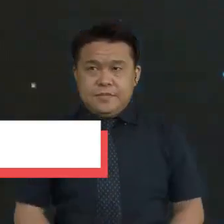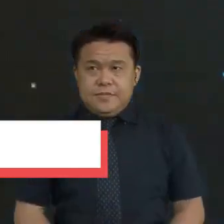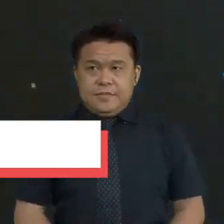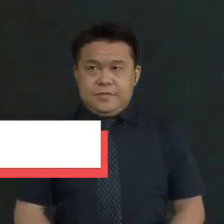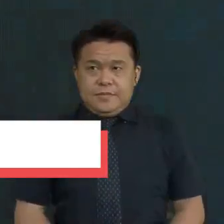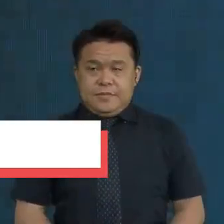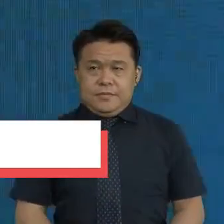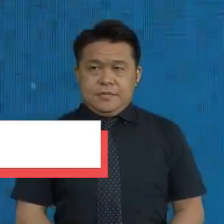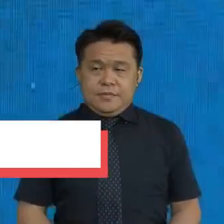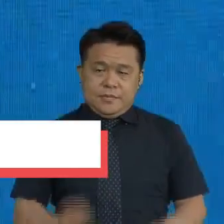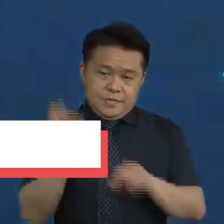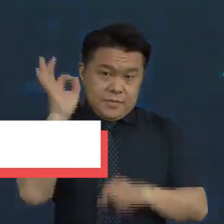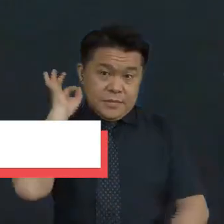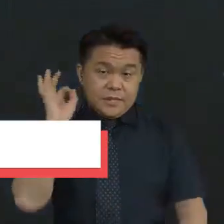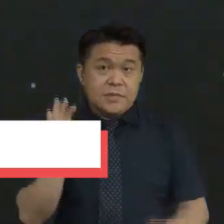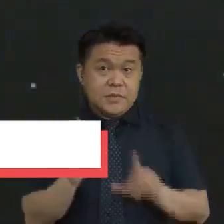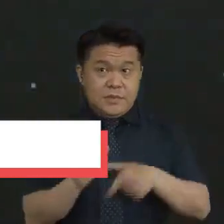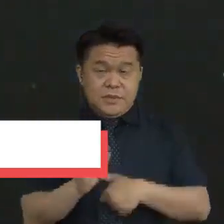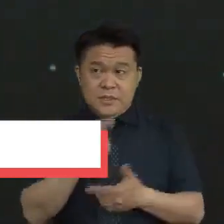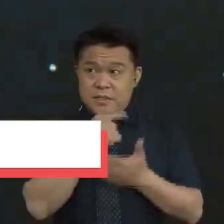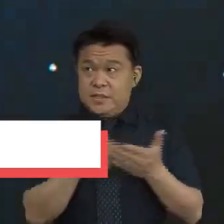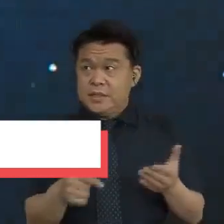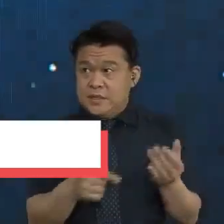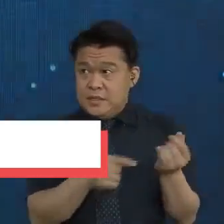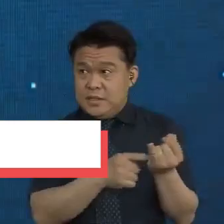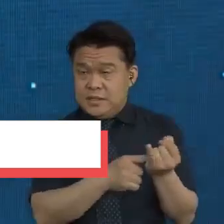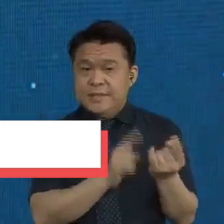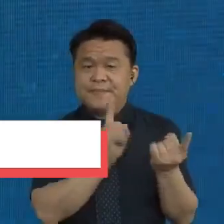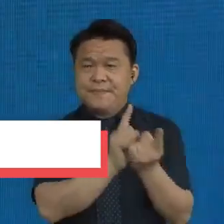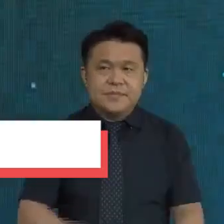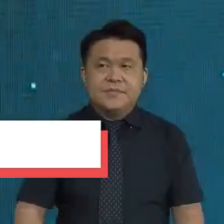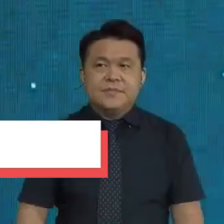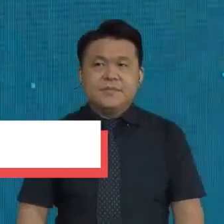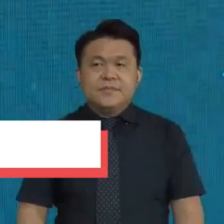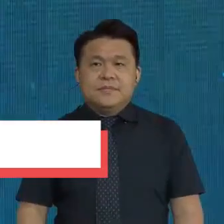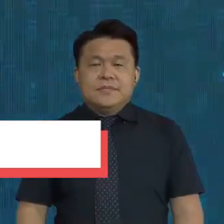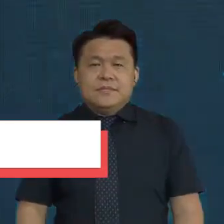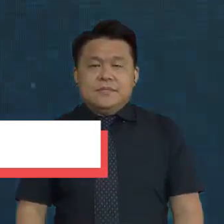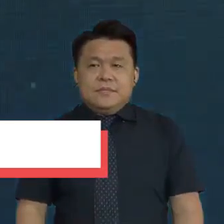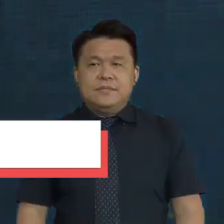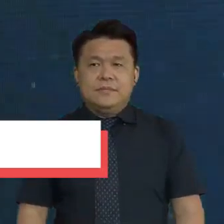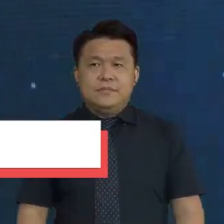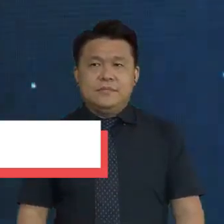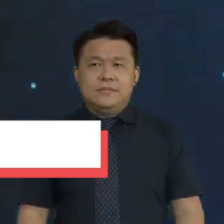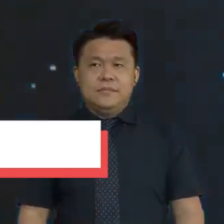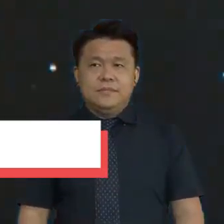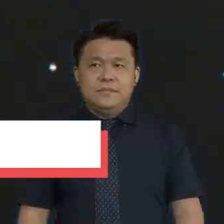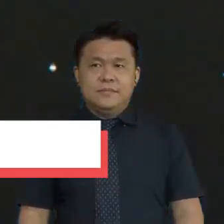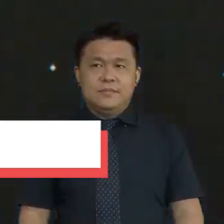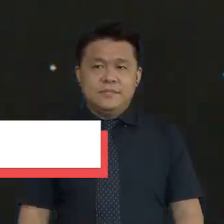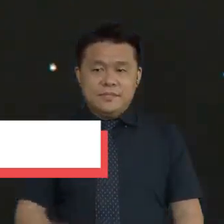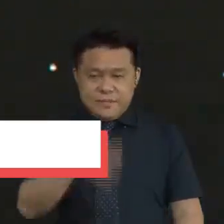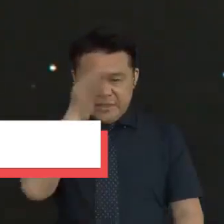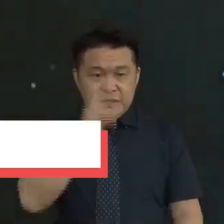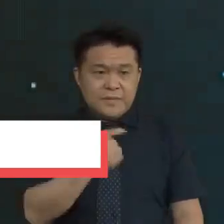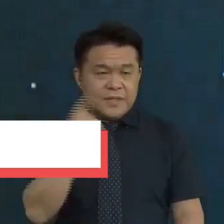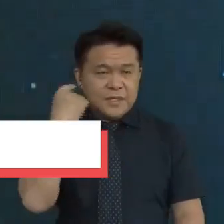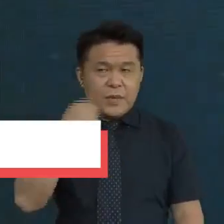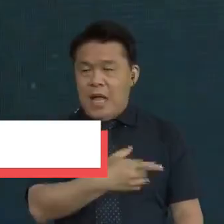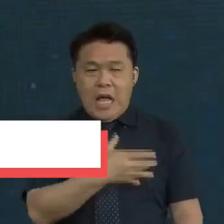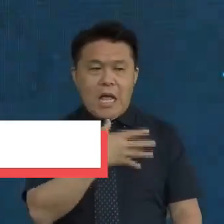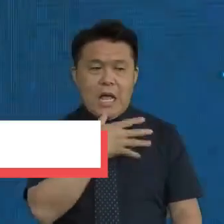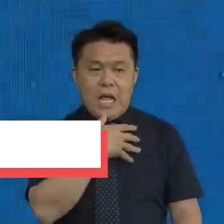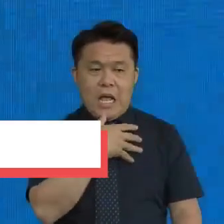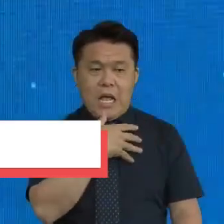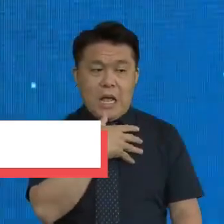했고요. 한 열흘 전쯤에 그 피해자분을 만났습니다. 그때 제대로 된 사과 한번 못